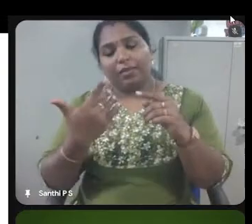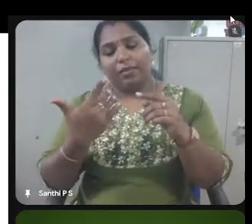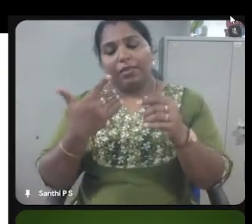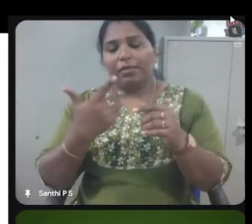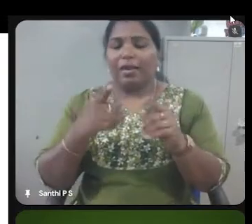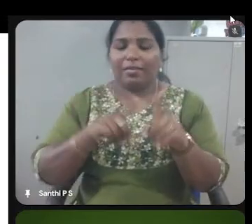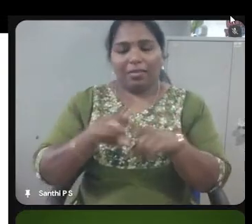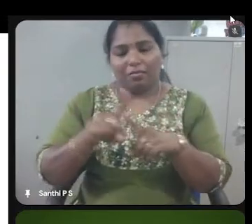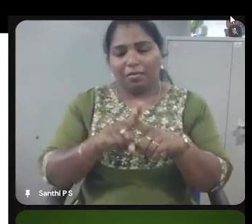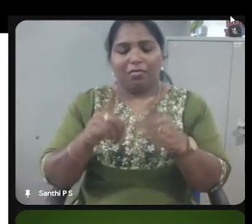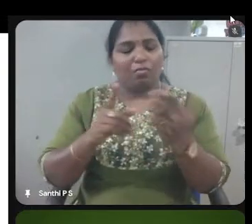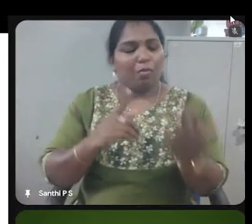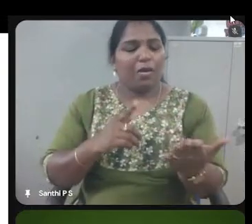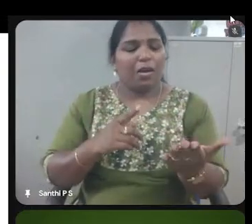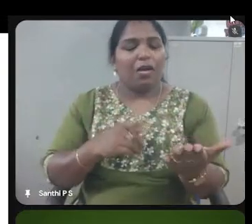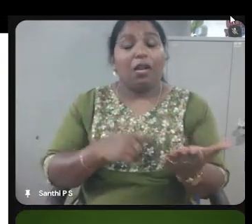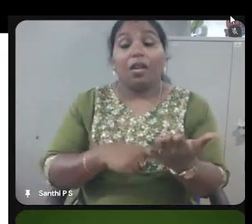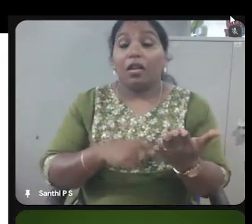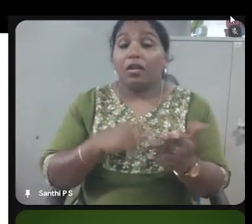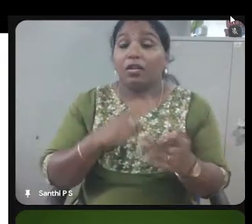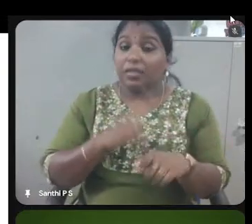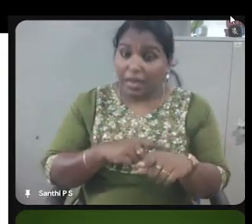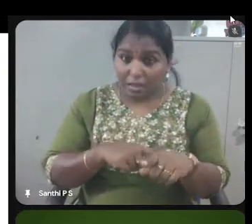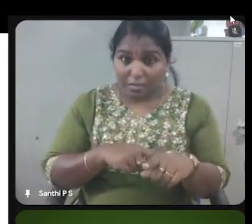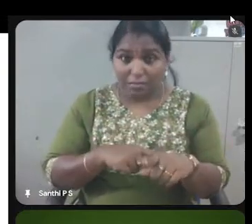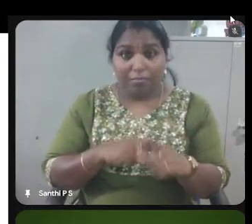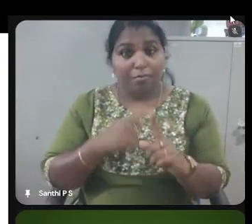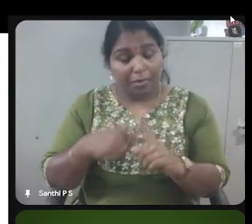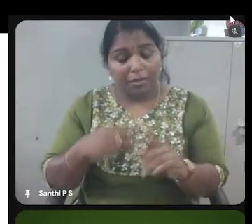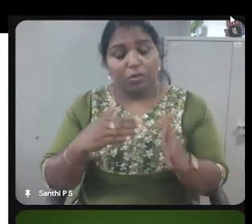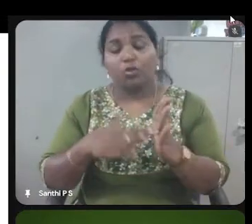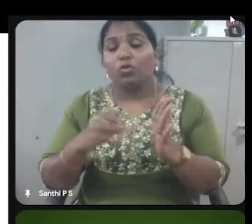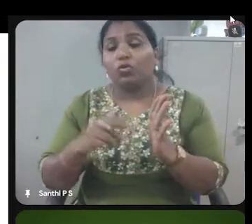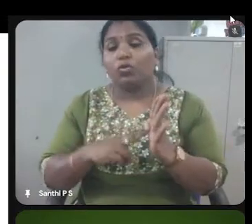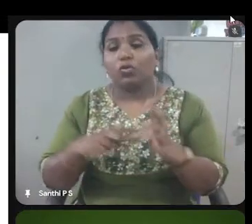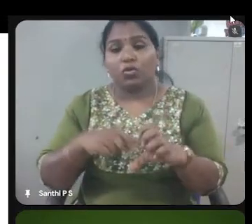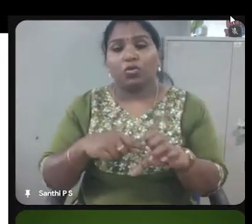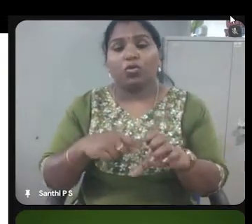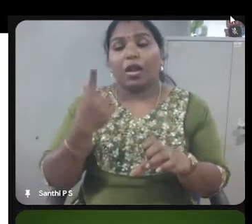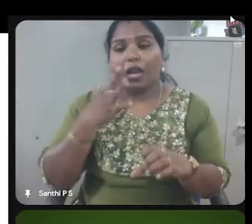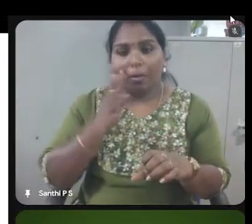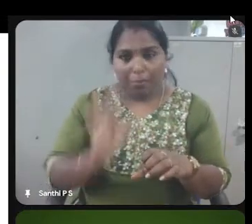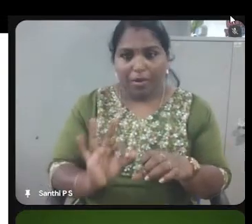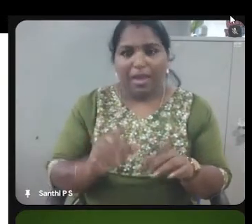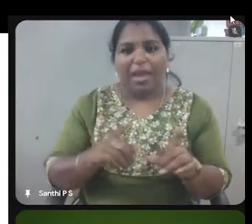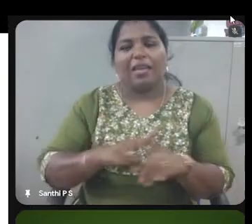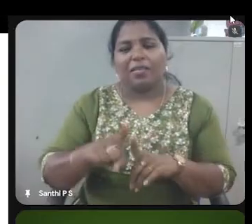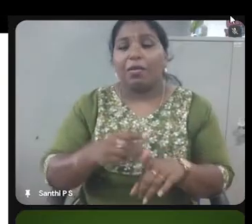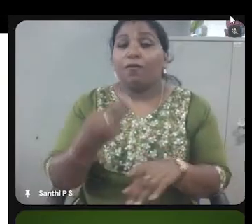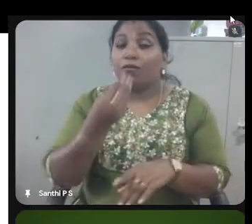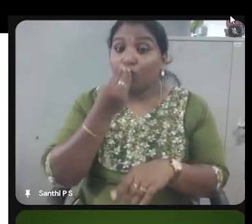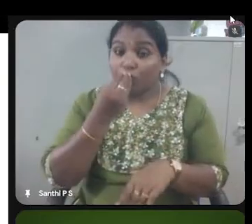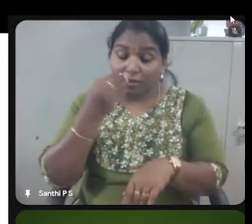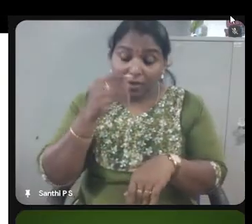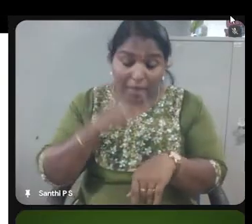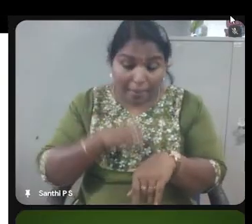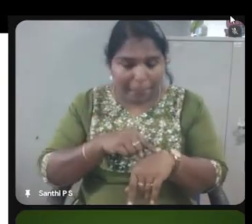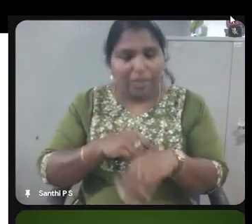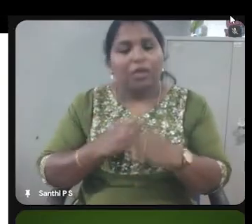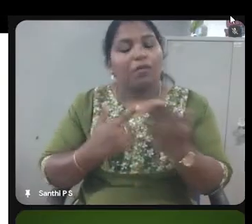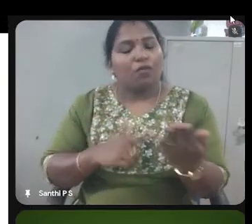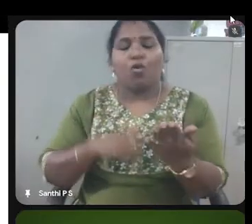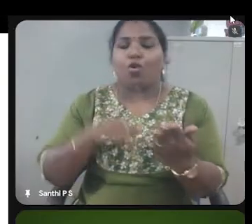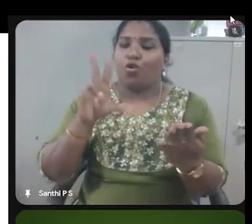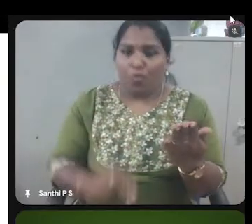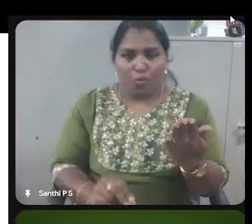കൊണ്ടുപോകാൻ പറ്റത്തില്ല. അതും സമയം മാത്രമല്ല, ഇപ്പം ഈ പേരന്റ് പറഞ്ഞതുപോലെ കർശനമായിട്ട് എവിടെ